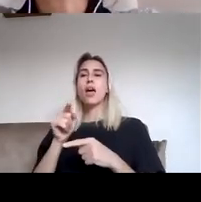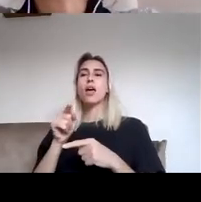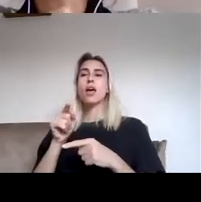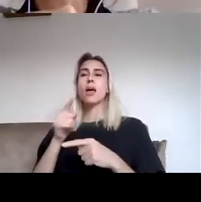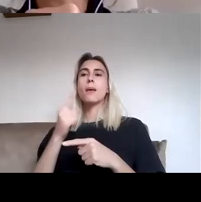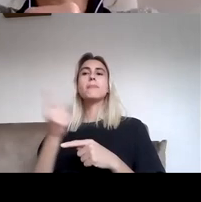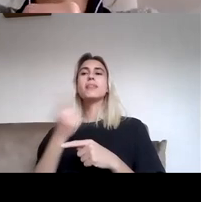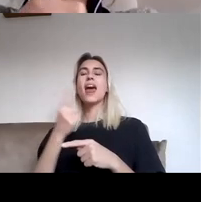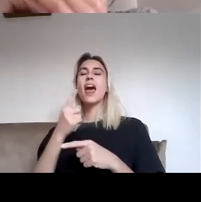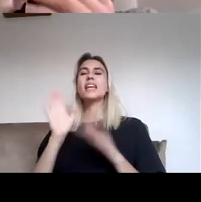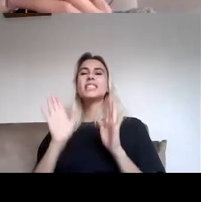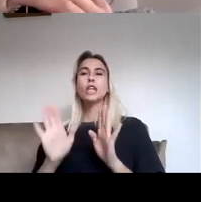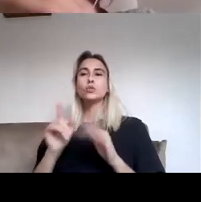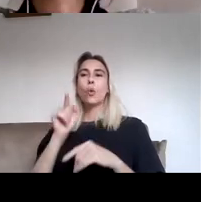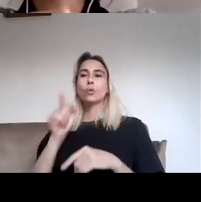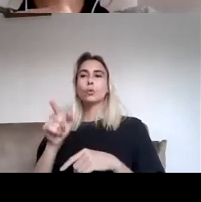tane istasyonda